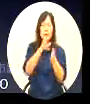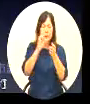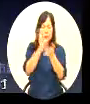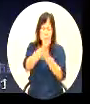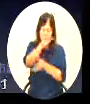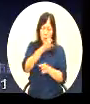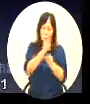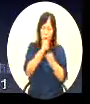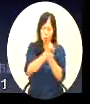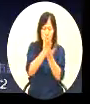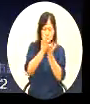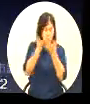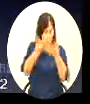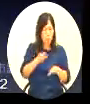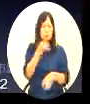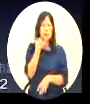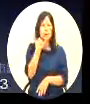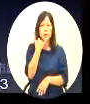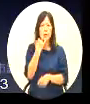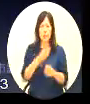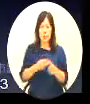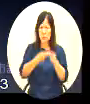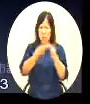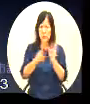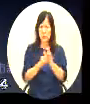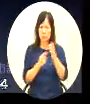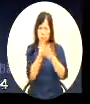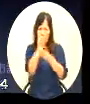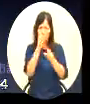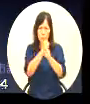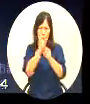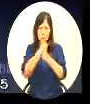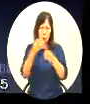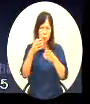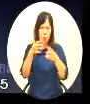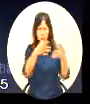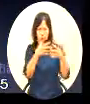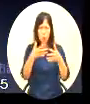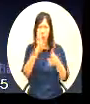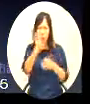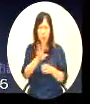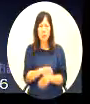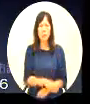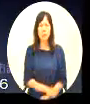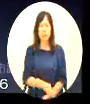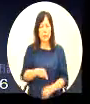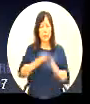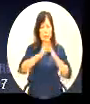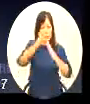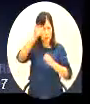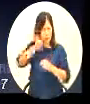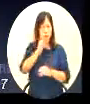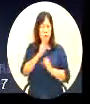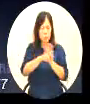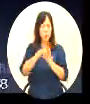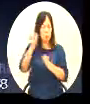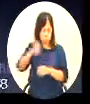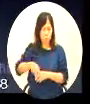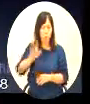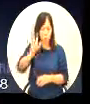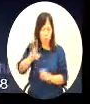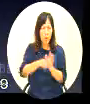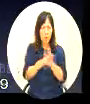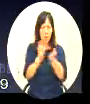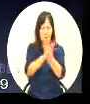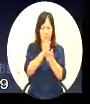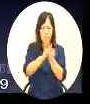情还非常非常的多。那第三就是单一业务窗口，那个时候市长曾经有承诺要为